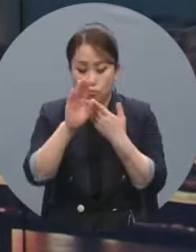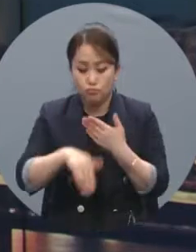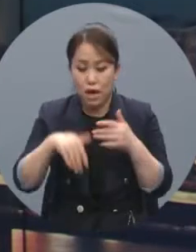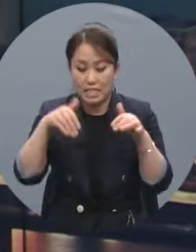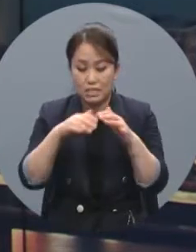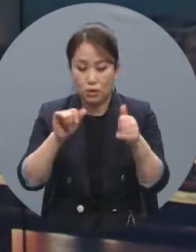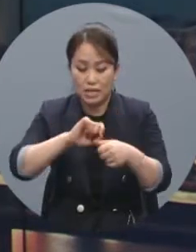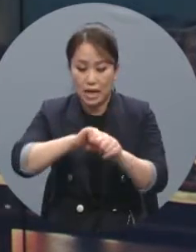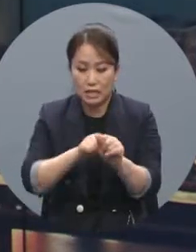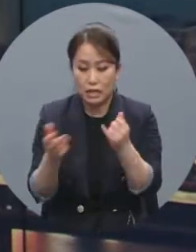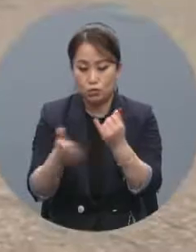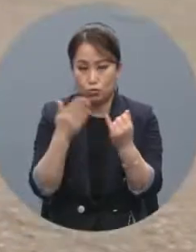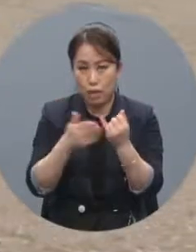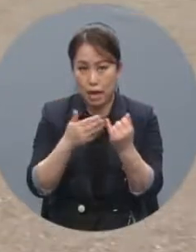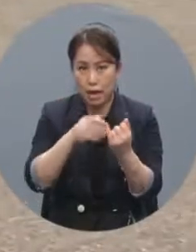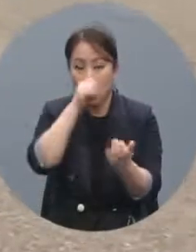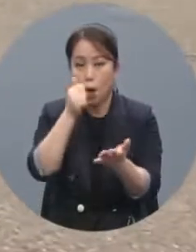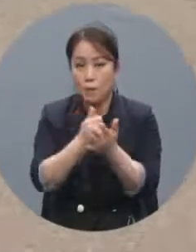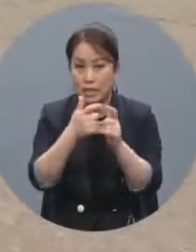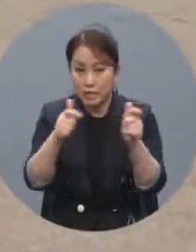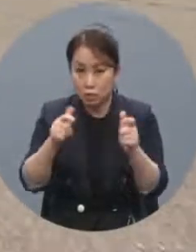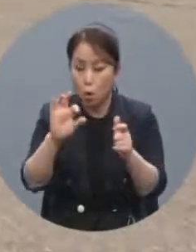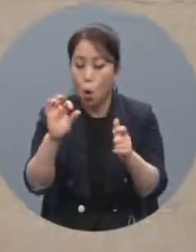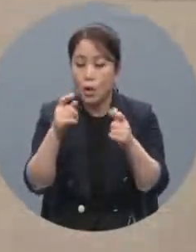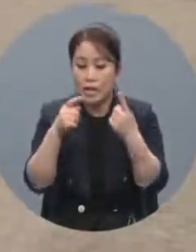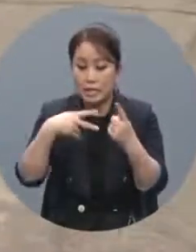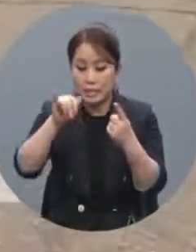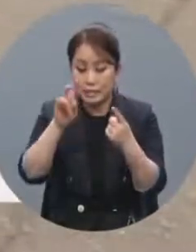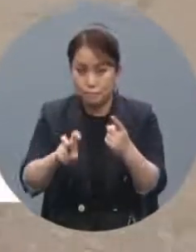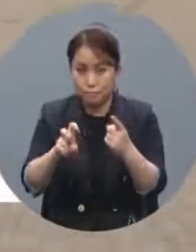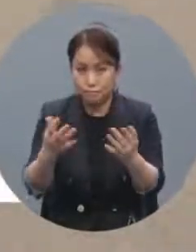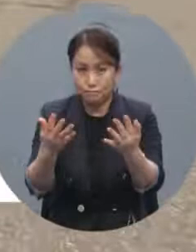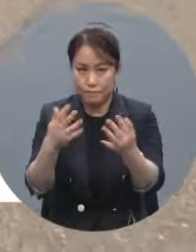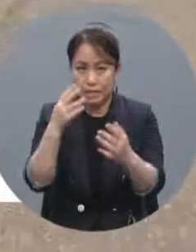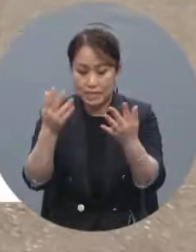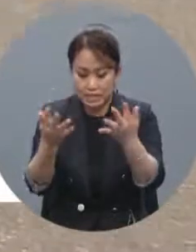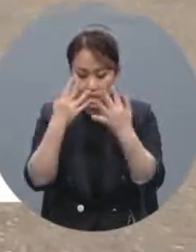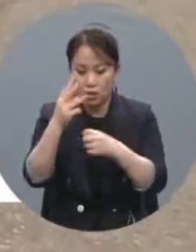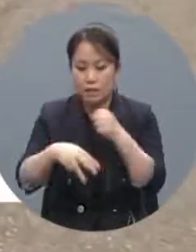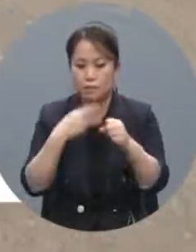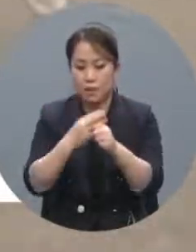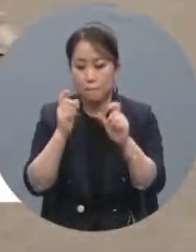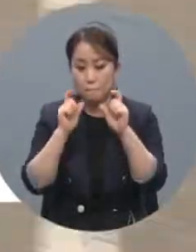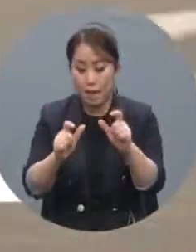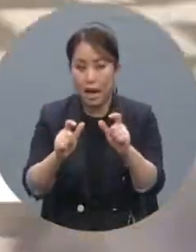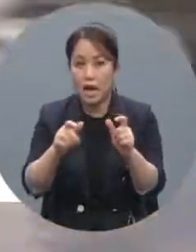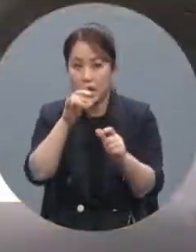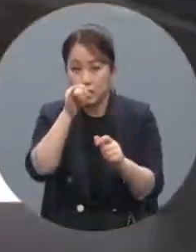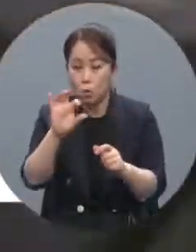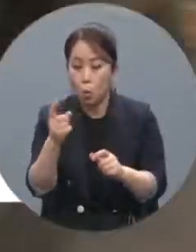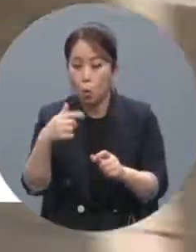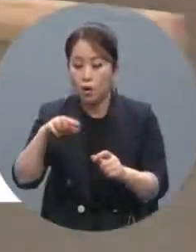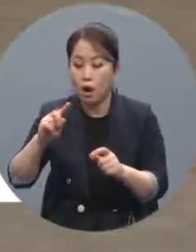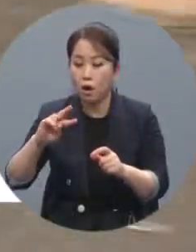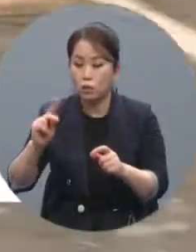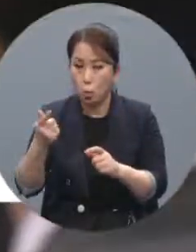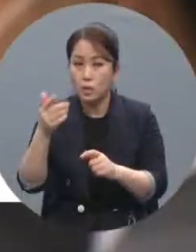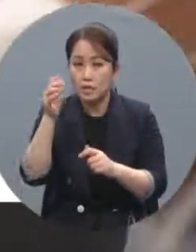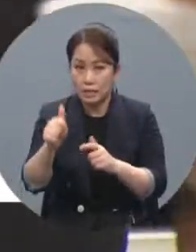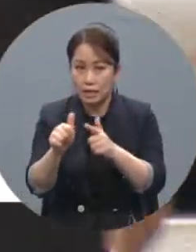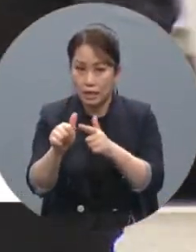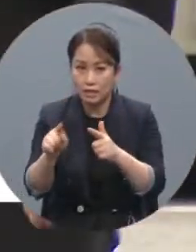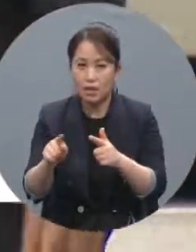부하 직원을 강제 추행한 혐의 등으로 1심 재판에서 징역 3년형을 선고받은 오거돈 전 부산시장의 강제추행 사건에